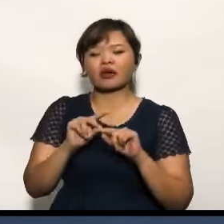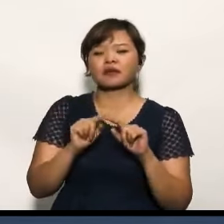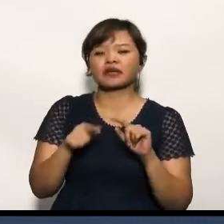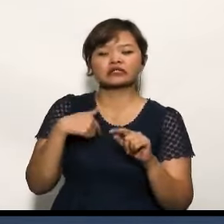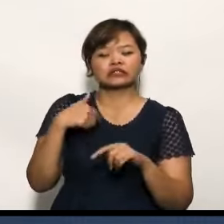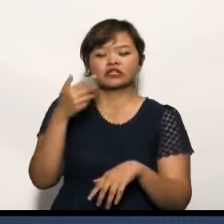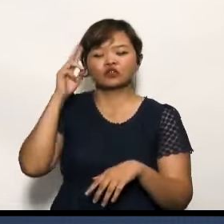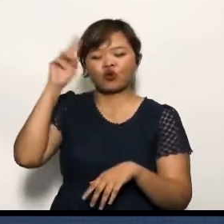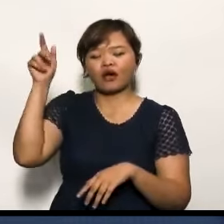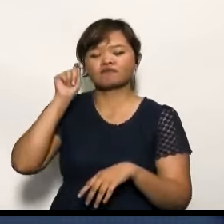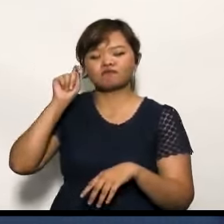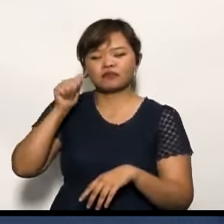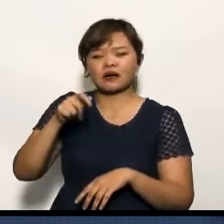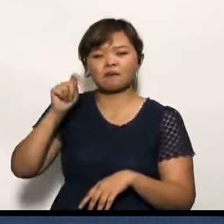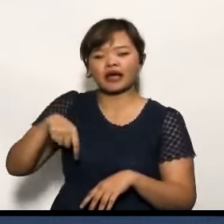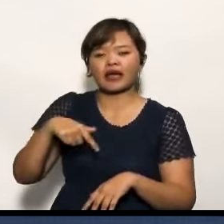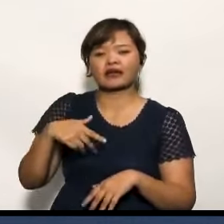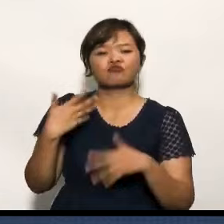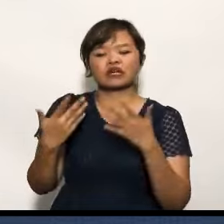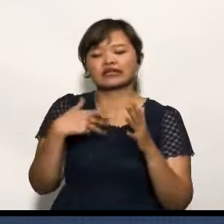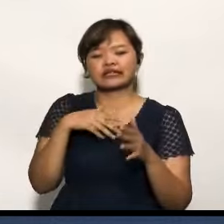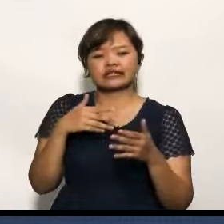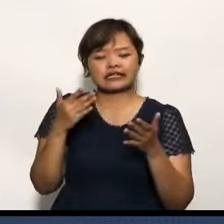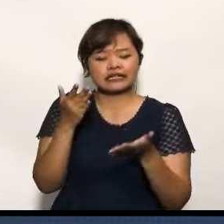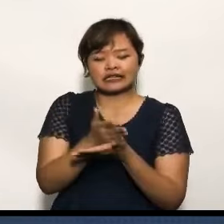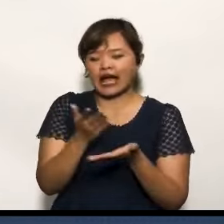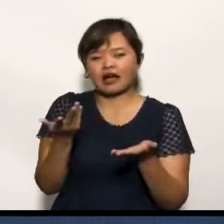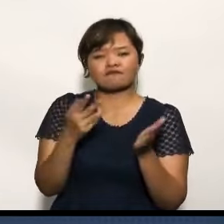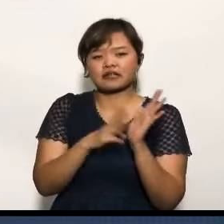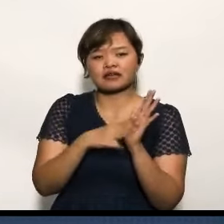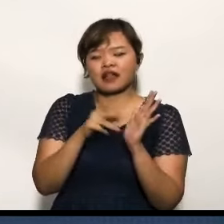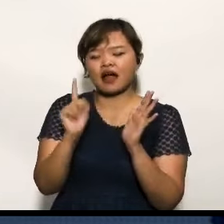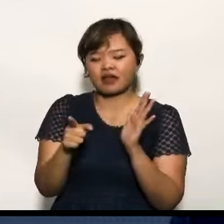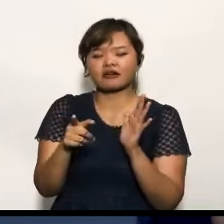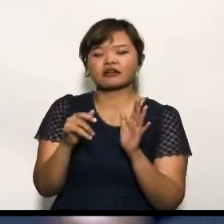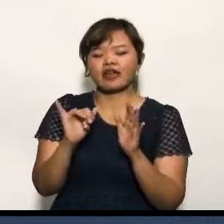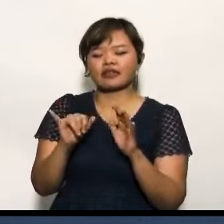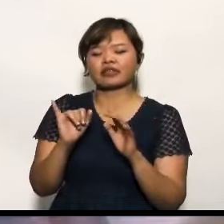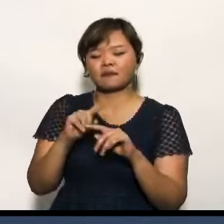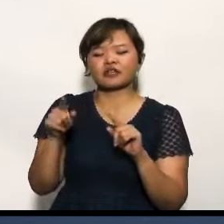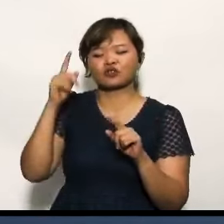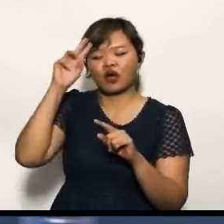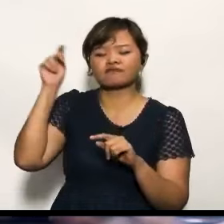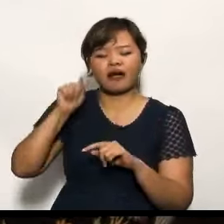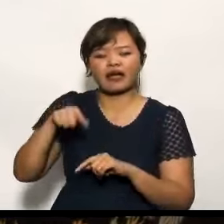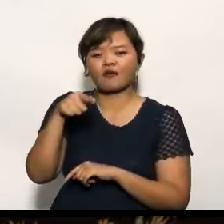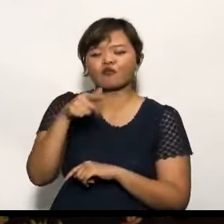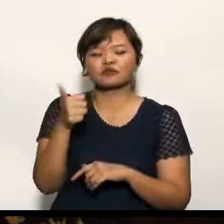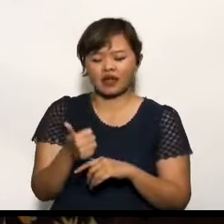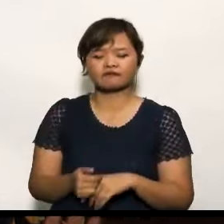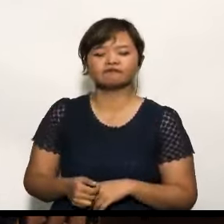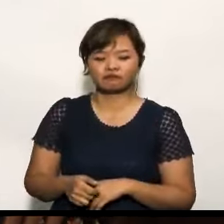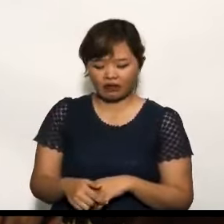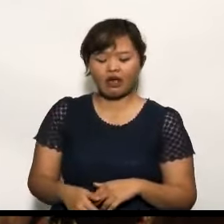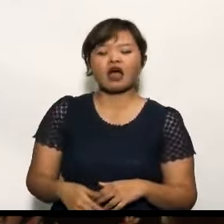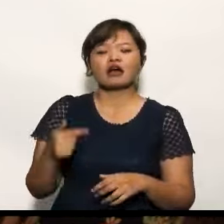But God will use you, amen? In the midst of your problem, di tengah-tengah masalah saudara, amen? Mari kita angkat tangan kita akhiri